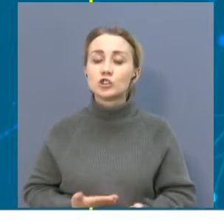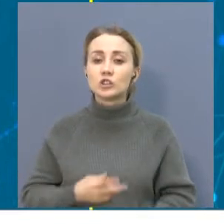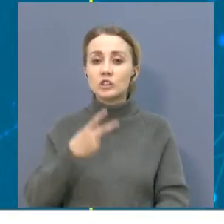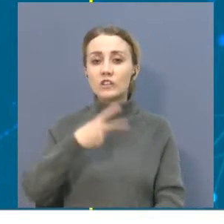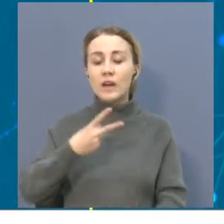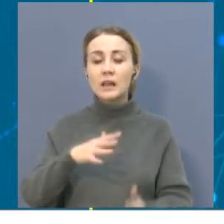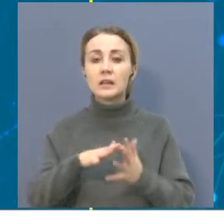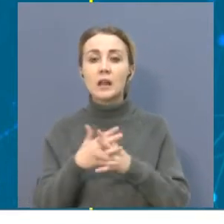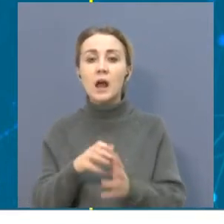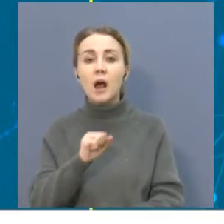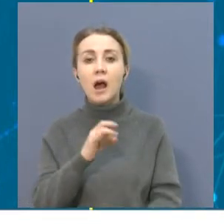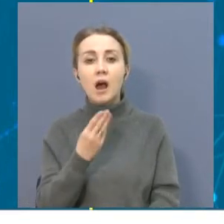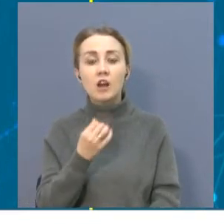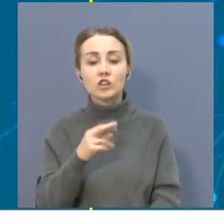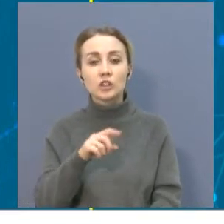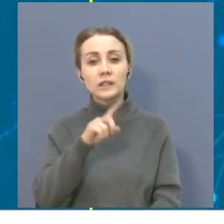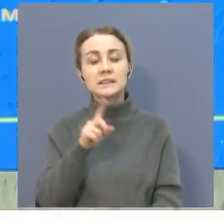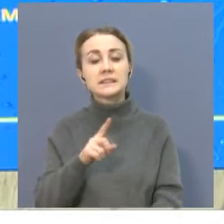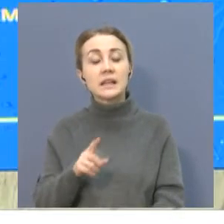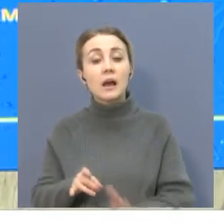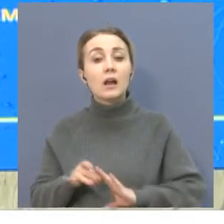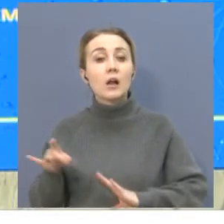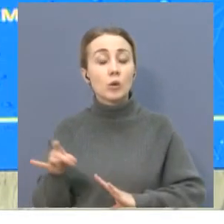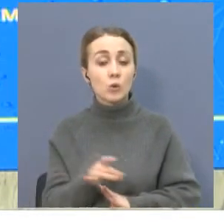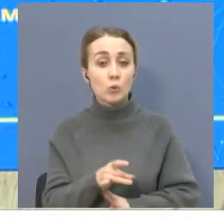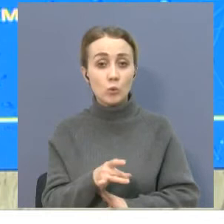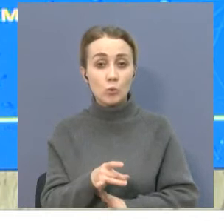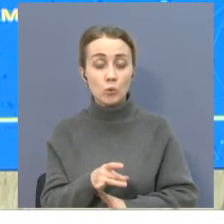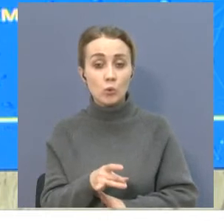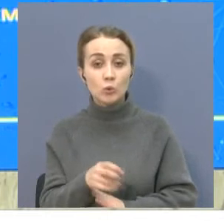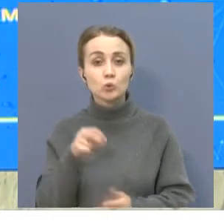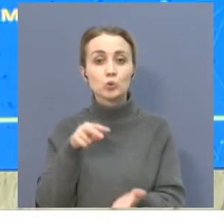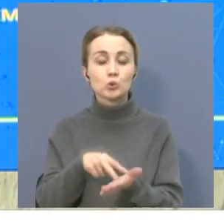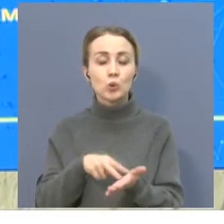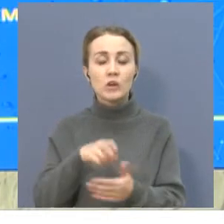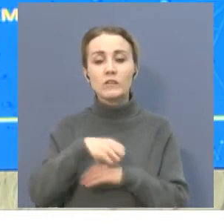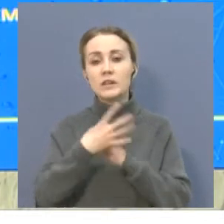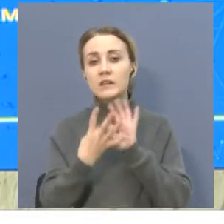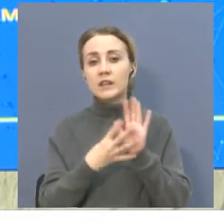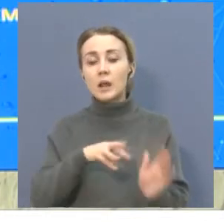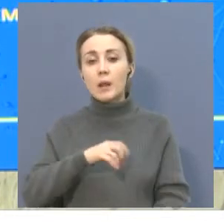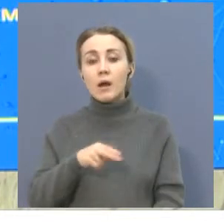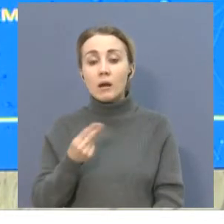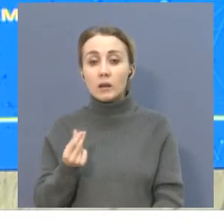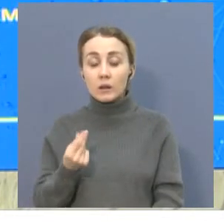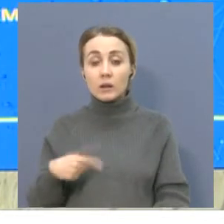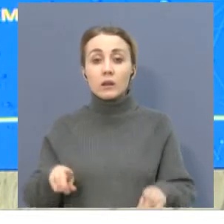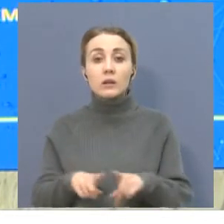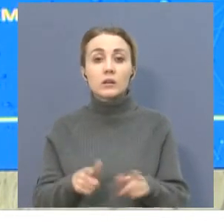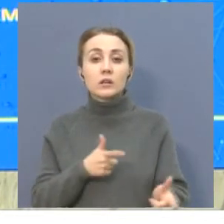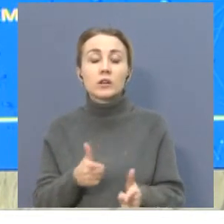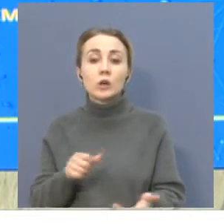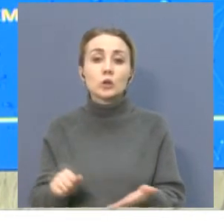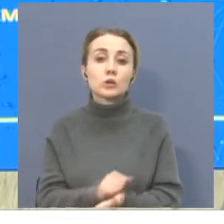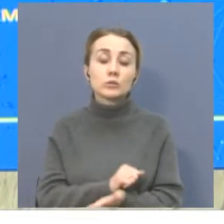13 газдандыру жобасының жобалық сметалық құжаттар әзірленді. Жобаның құны шамамен 19 миллиард теңге. Целиноград ауданының 8